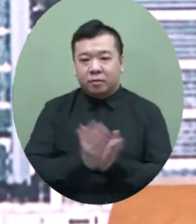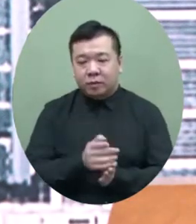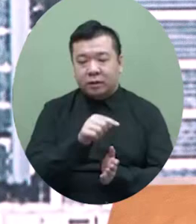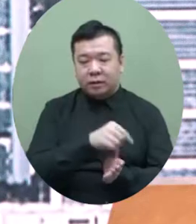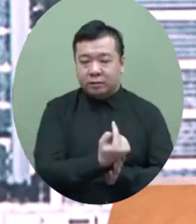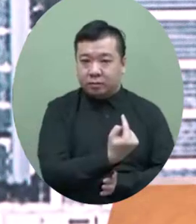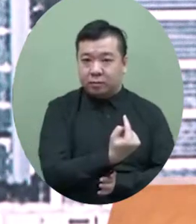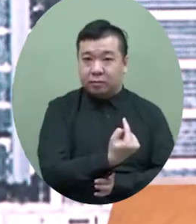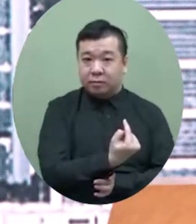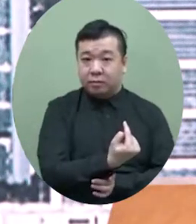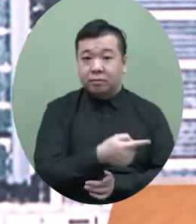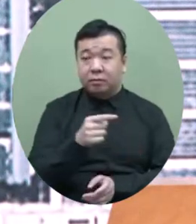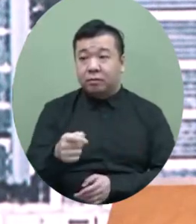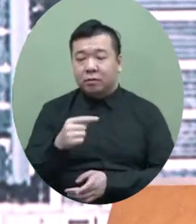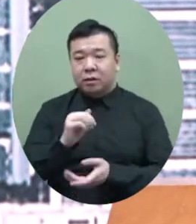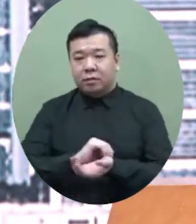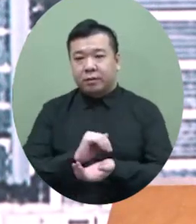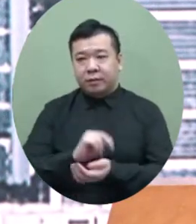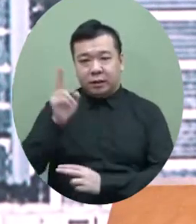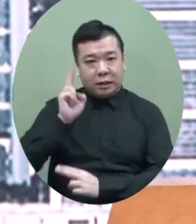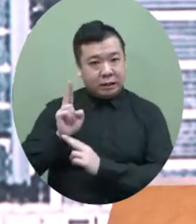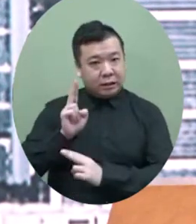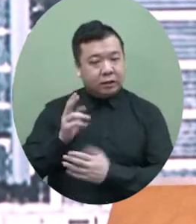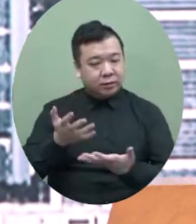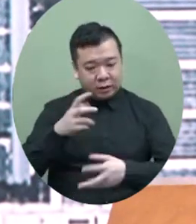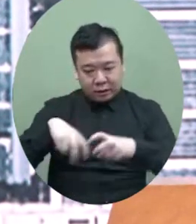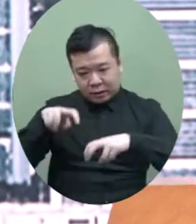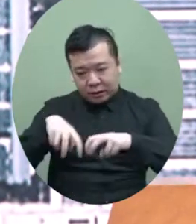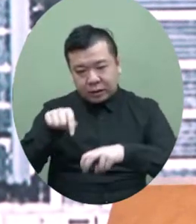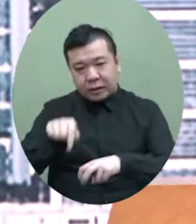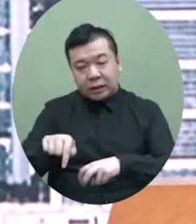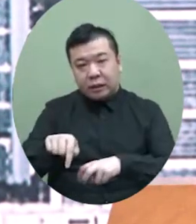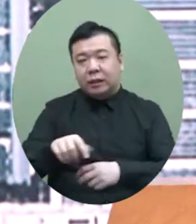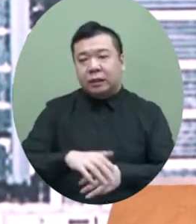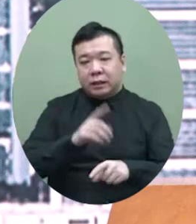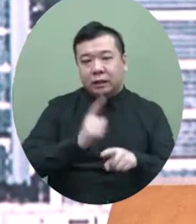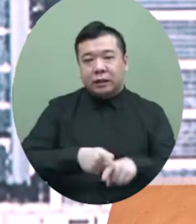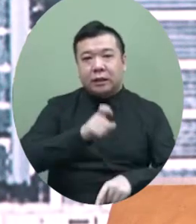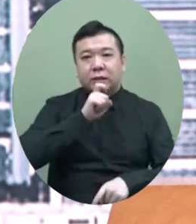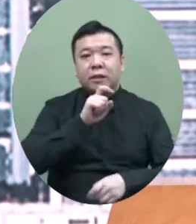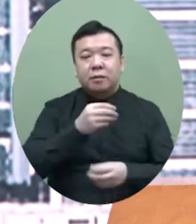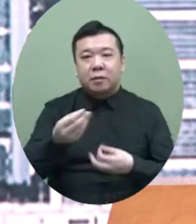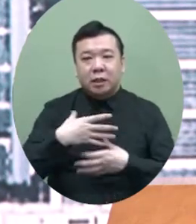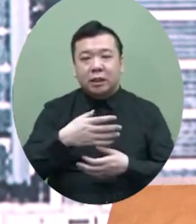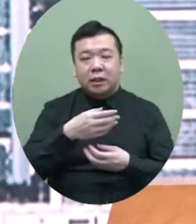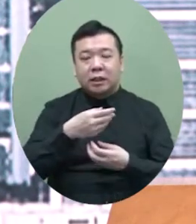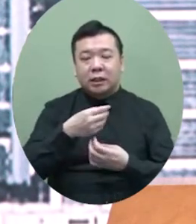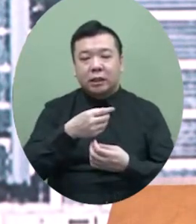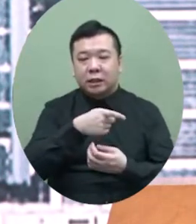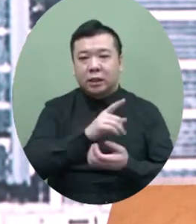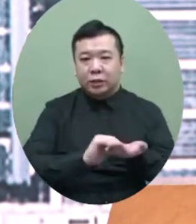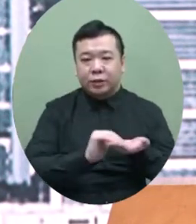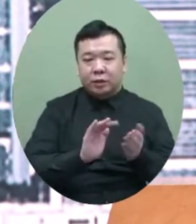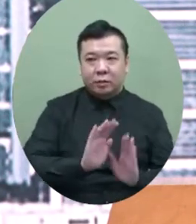嚇。當然喺流行病理學或者喺追蹤個案裏邊有任何令到我哋做公共衛生嘅同